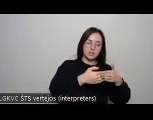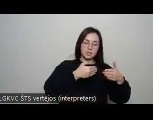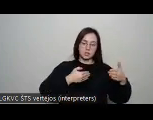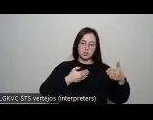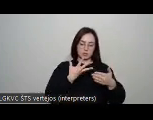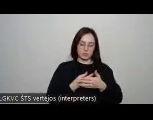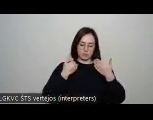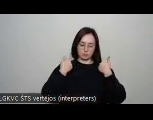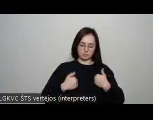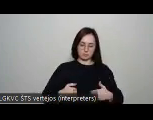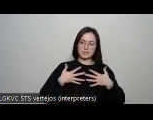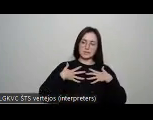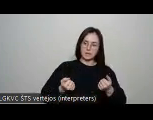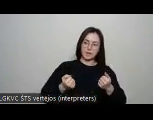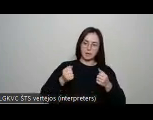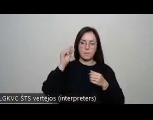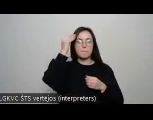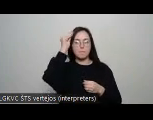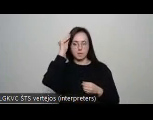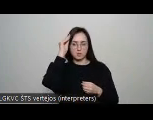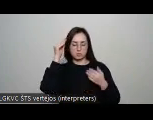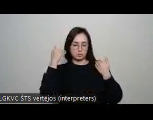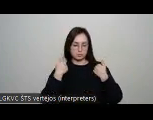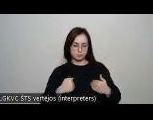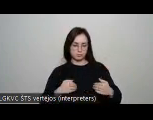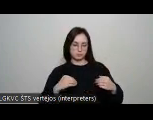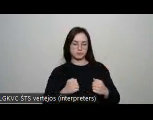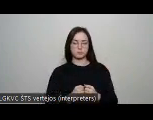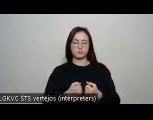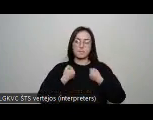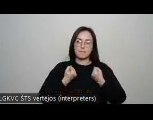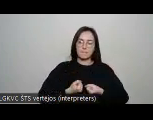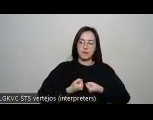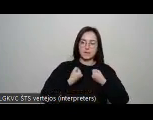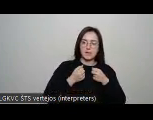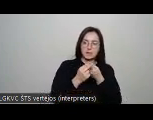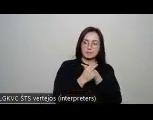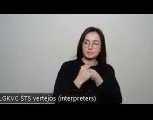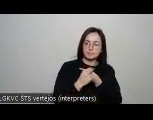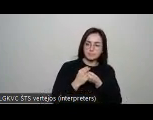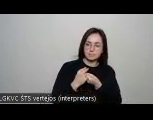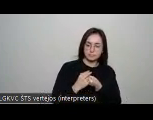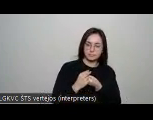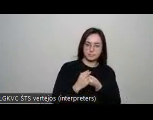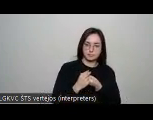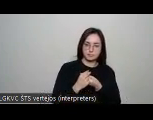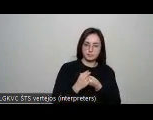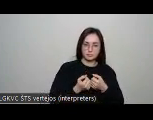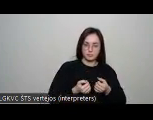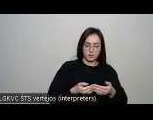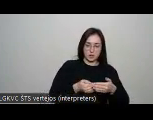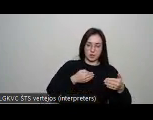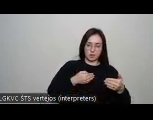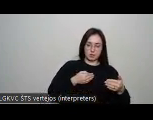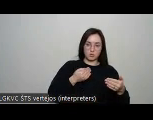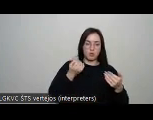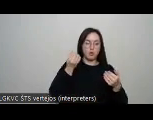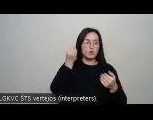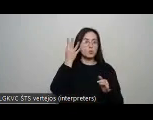sveikatai, tai yra taikyti tokias prevencinės sveikatos priemonės, o tai reiškia, kad jauni